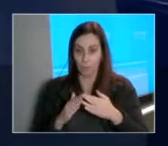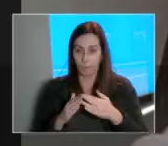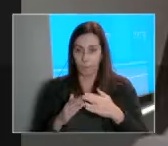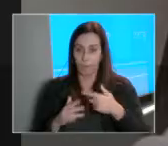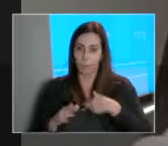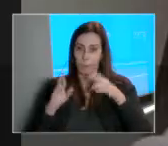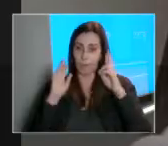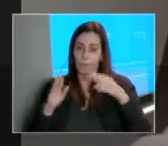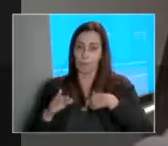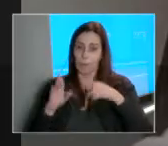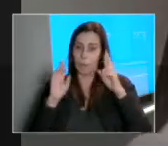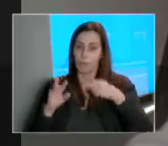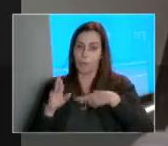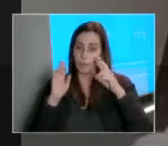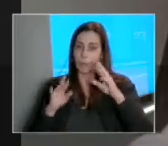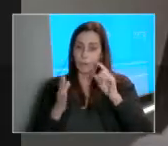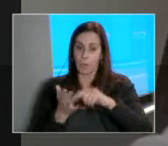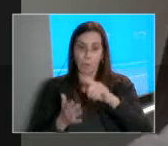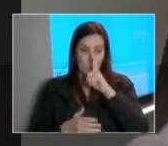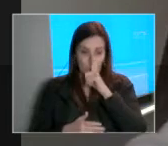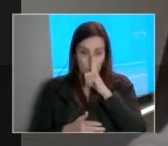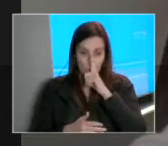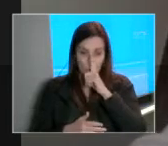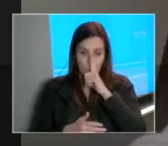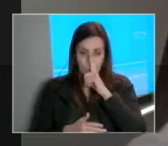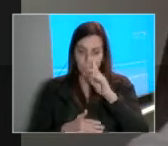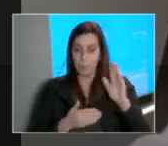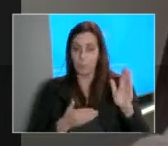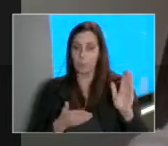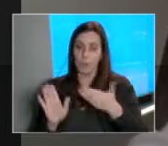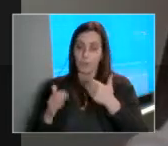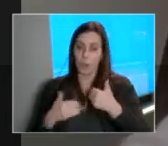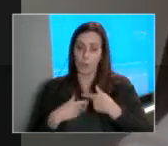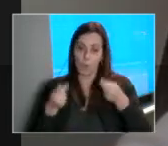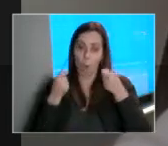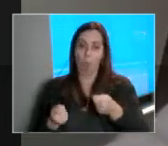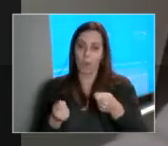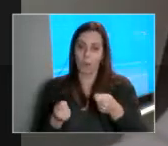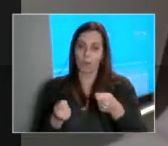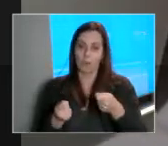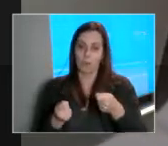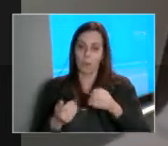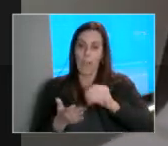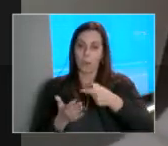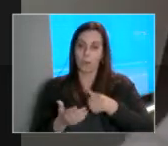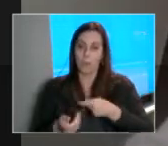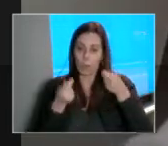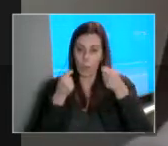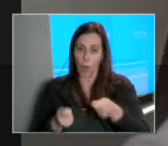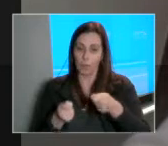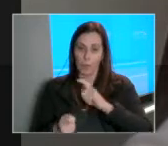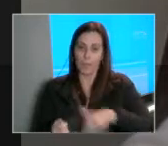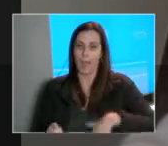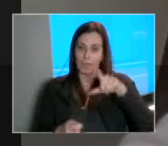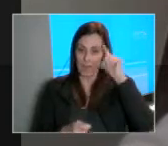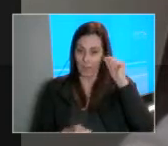אני מאוד מקווה. אני מאוד מקווה, כי ביום ראשון הולכים לפנות אותי בכפייה. החתימו אותי בכפייה בעיריית